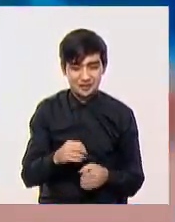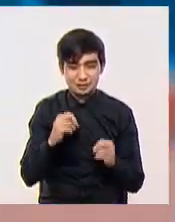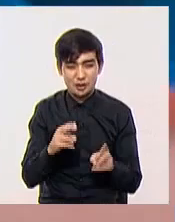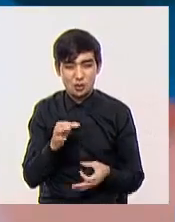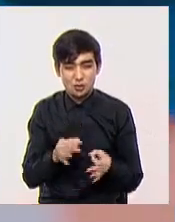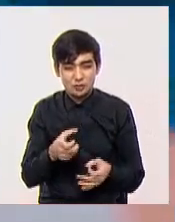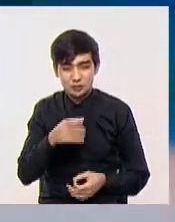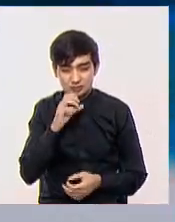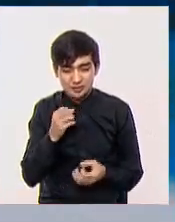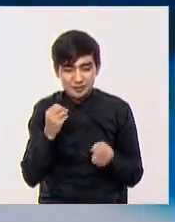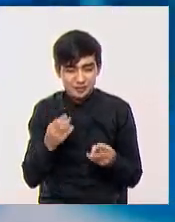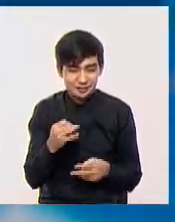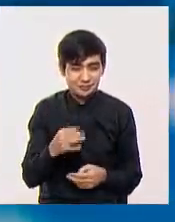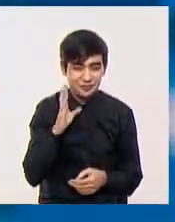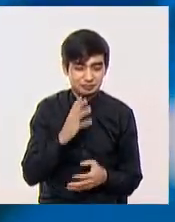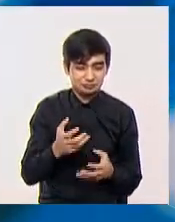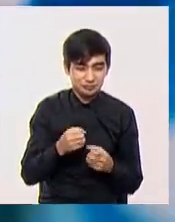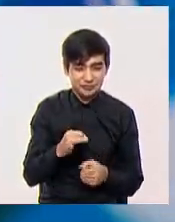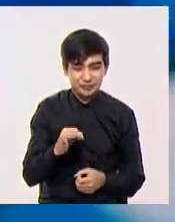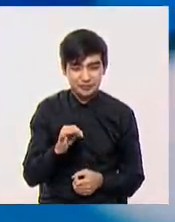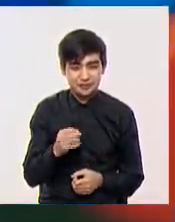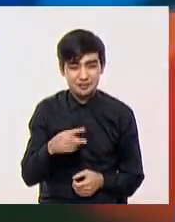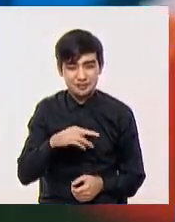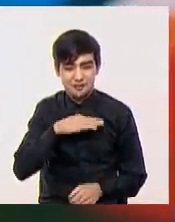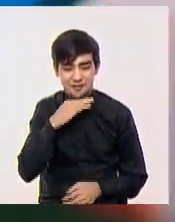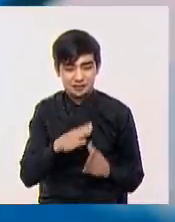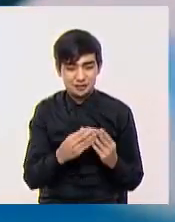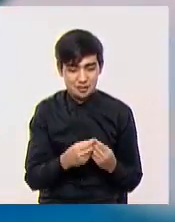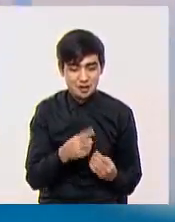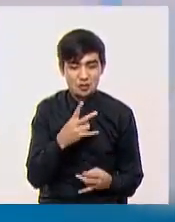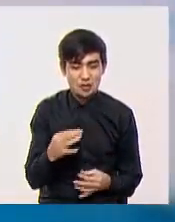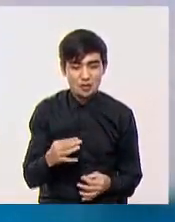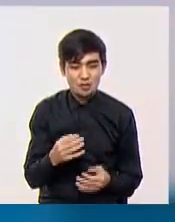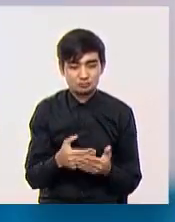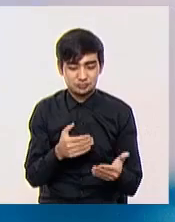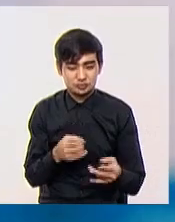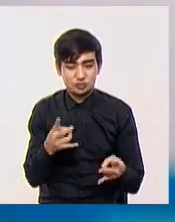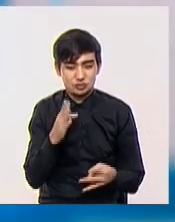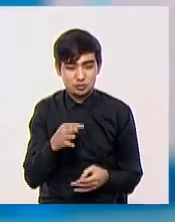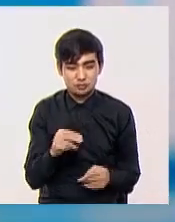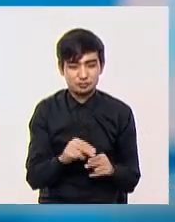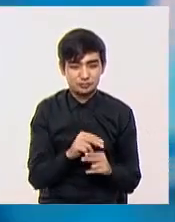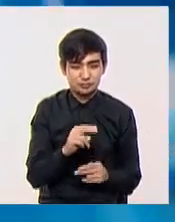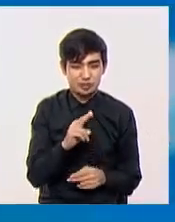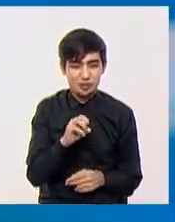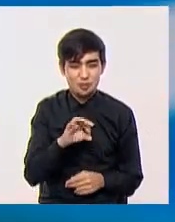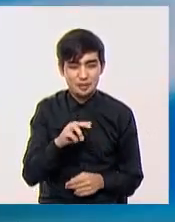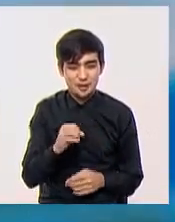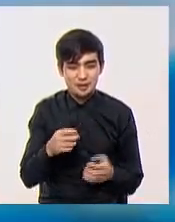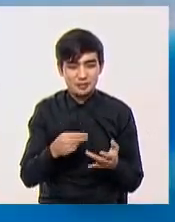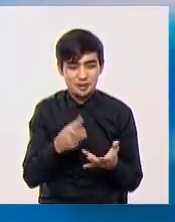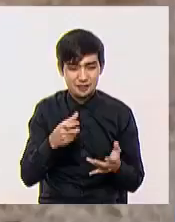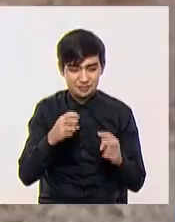норма потребления, достаточная для комфортного проживания семьи. Но перед этим нужно провести капитальный анализ во всех